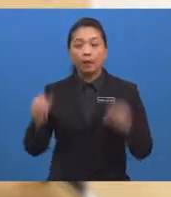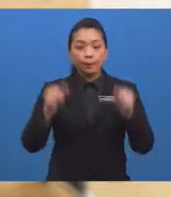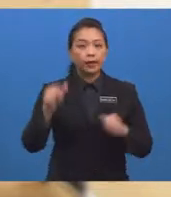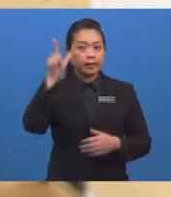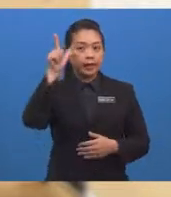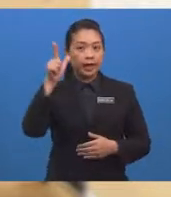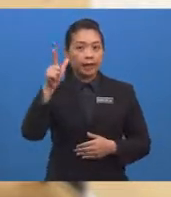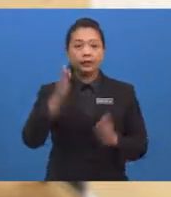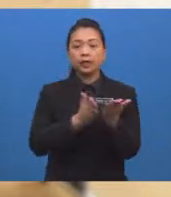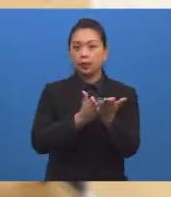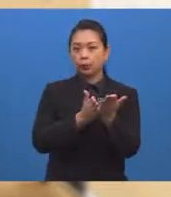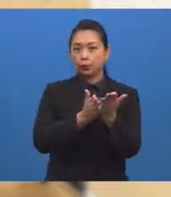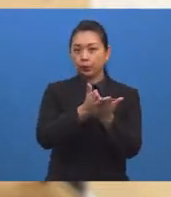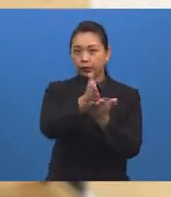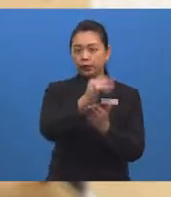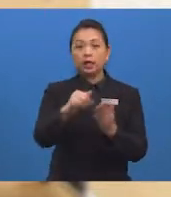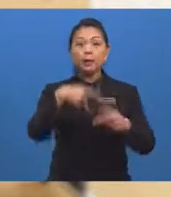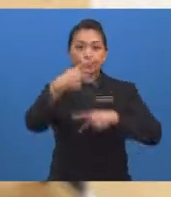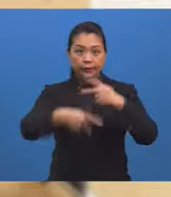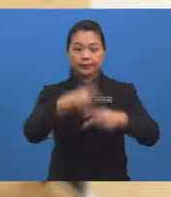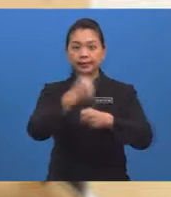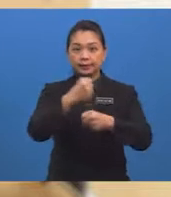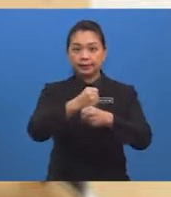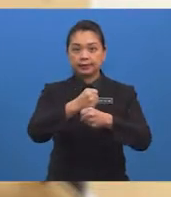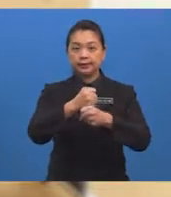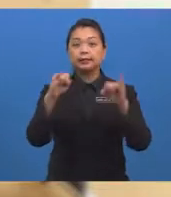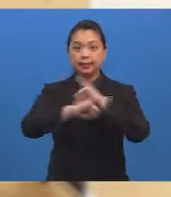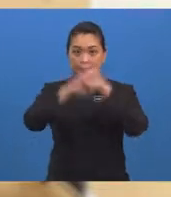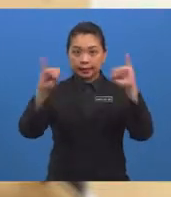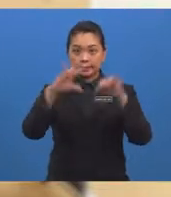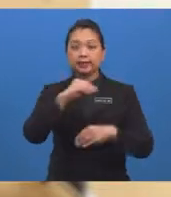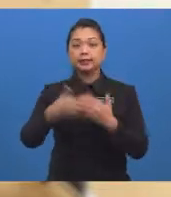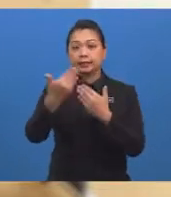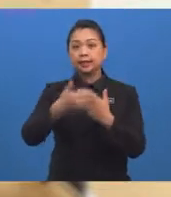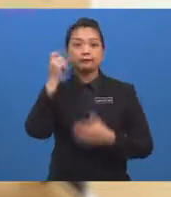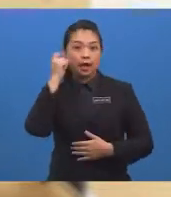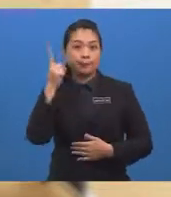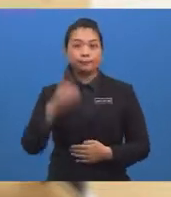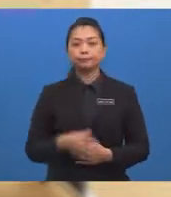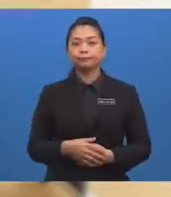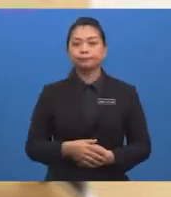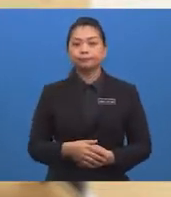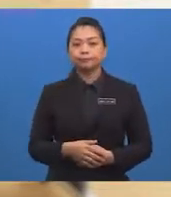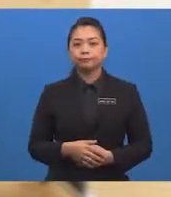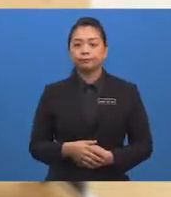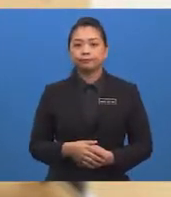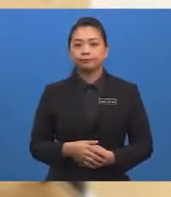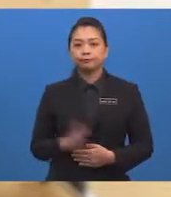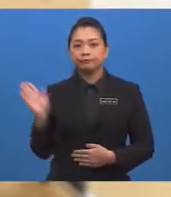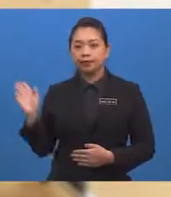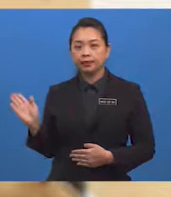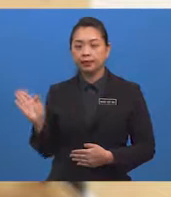melalui proses kerja yang jelas dan mudah difahami. Prinsip seterusnya adalah